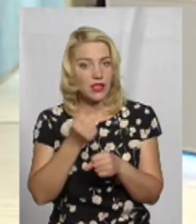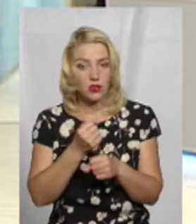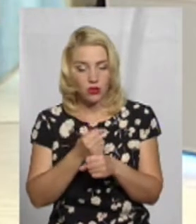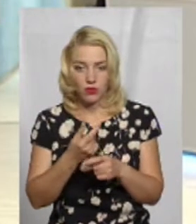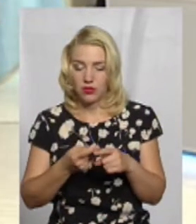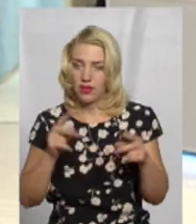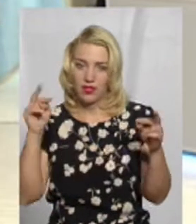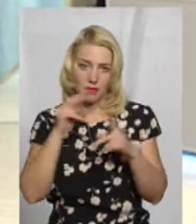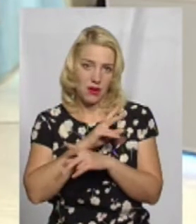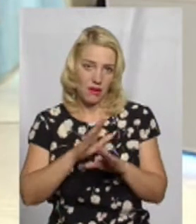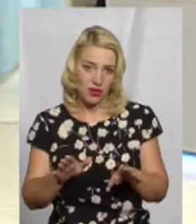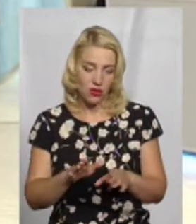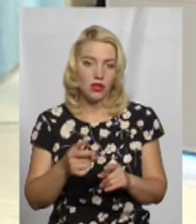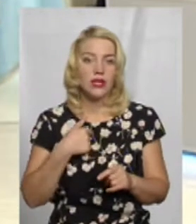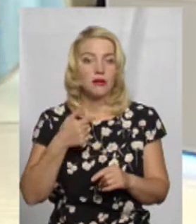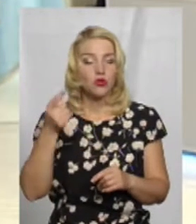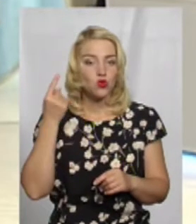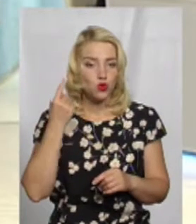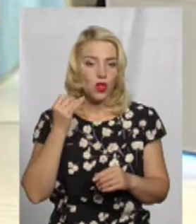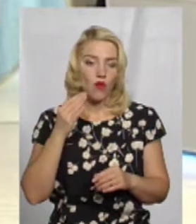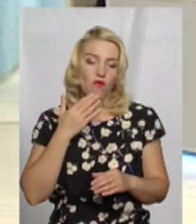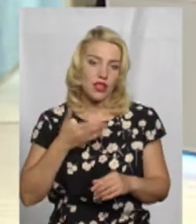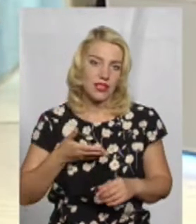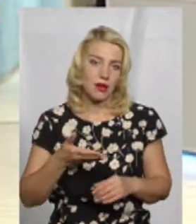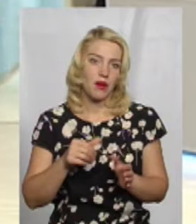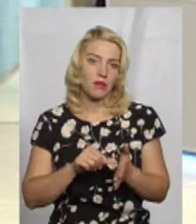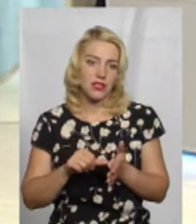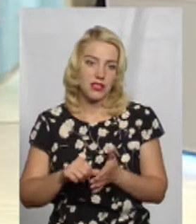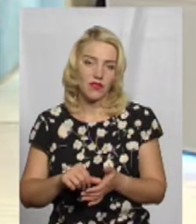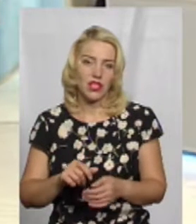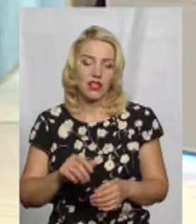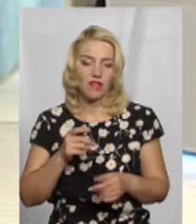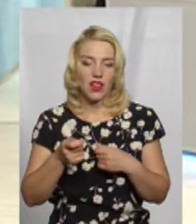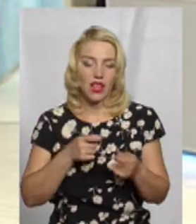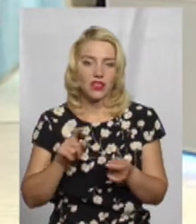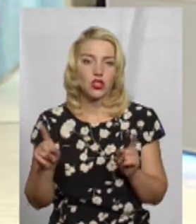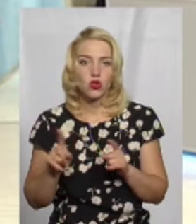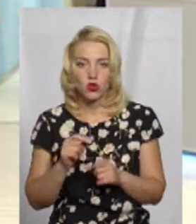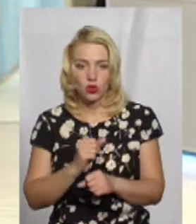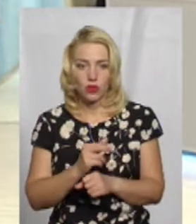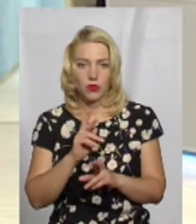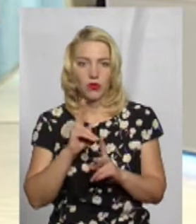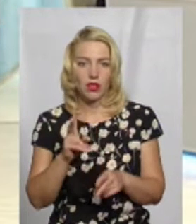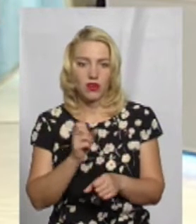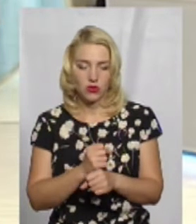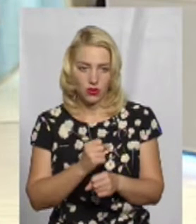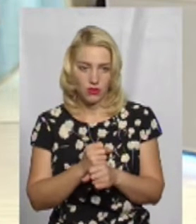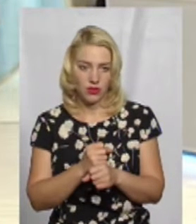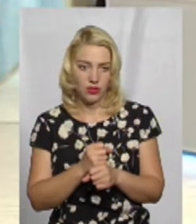неправильно. Ми чули у виступах представників влади, що зроблено, як